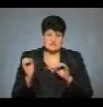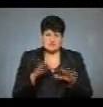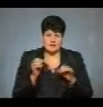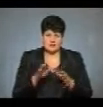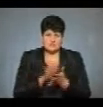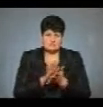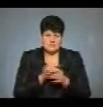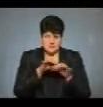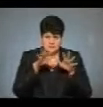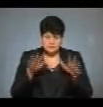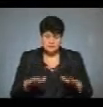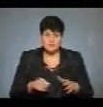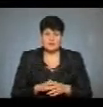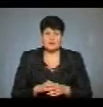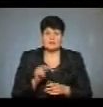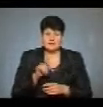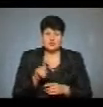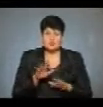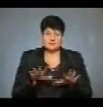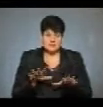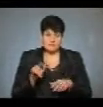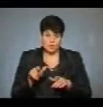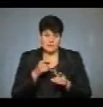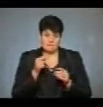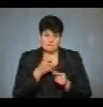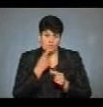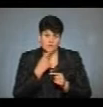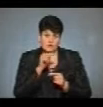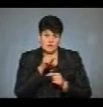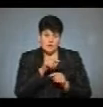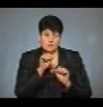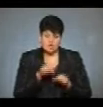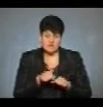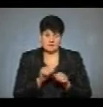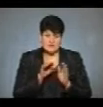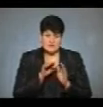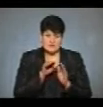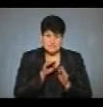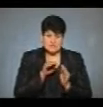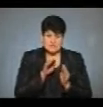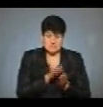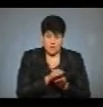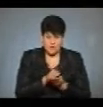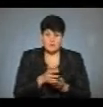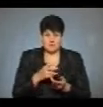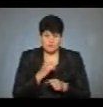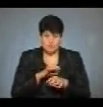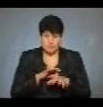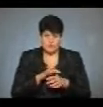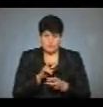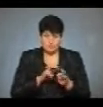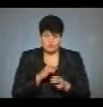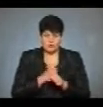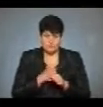сміттям. Ну, власне, то, що місцеві жителі підказували, що там можливе захоронення, ми проводили пошукові роботи і були